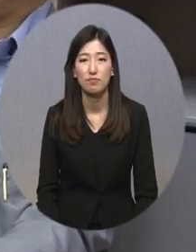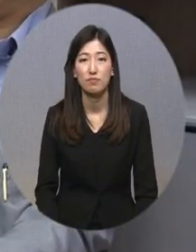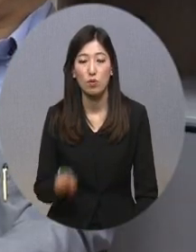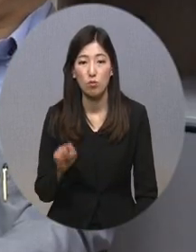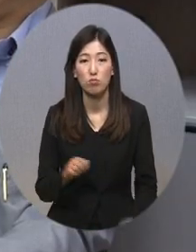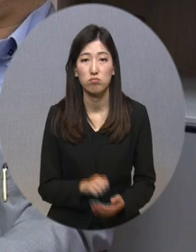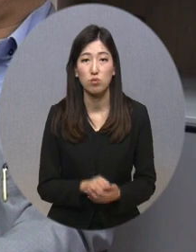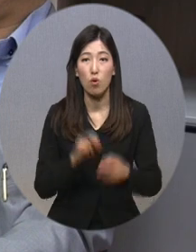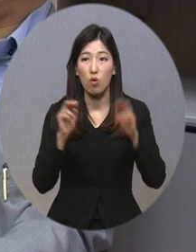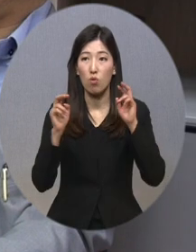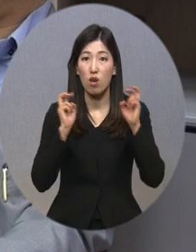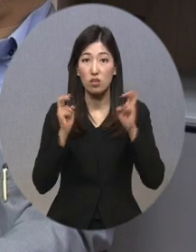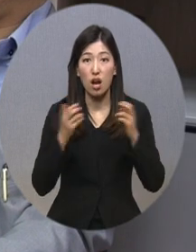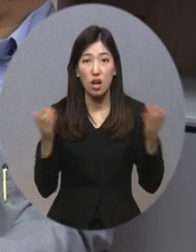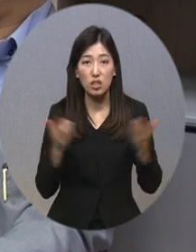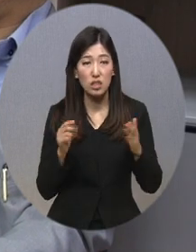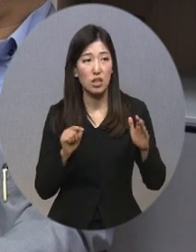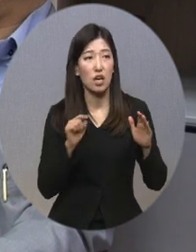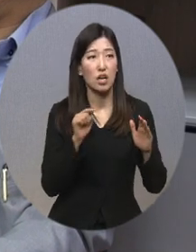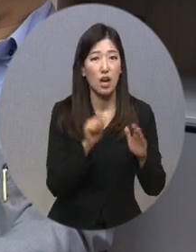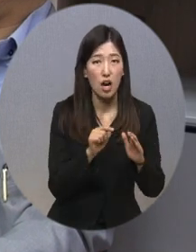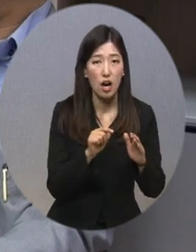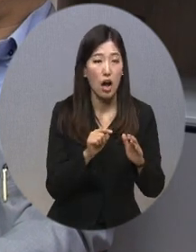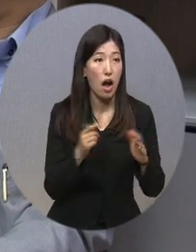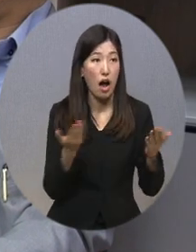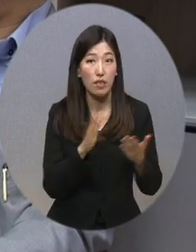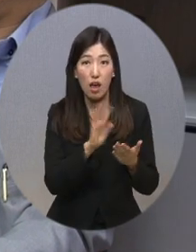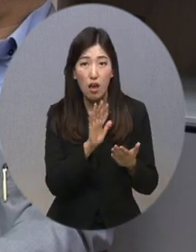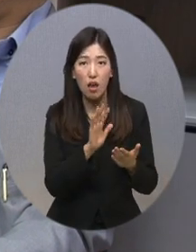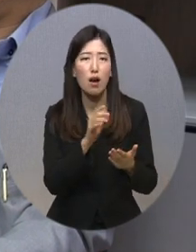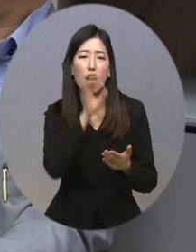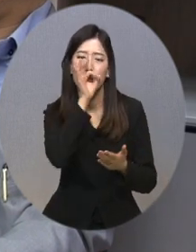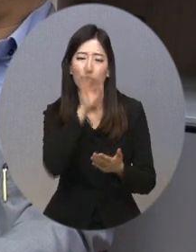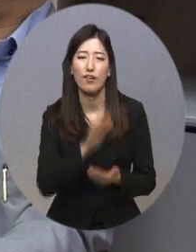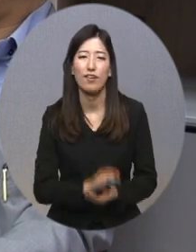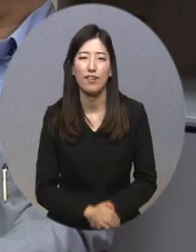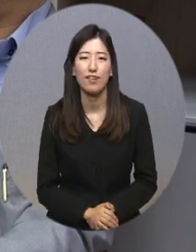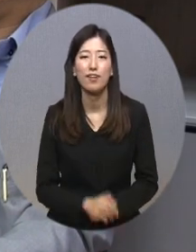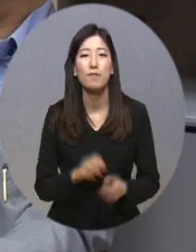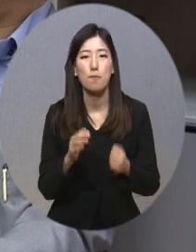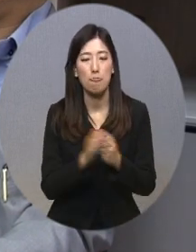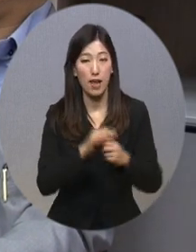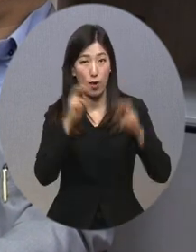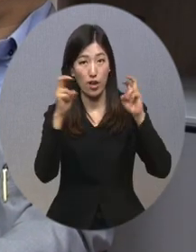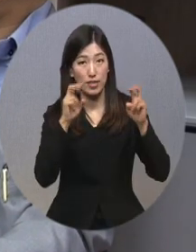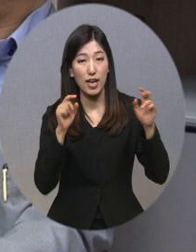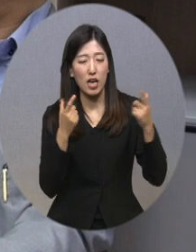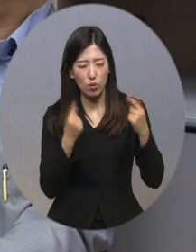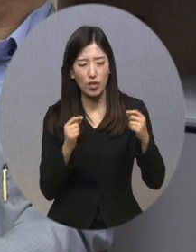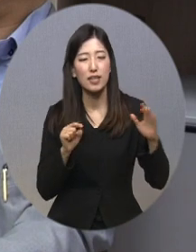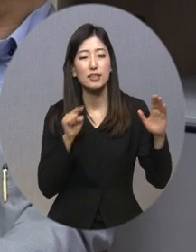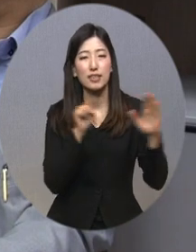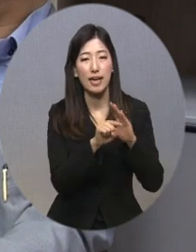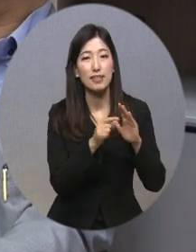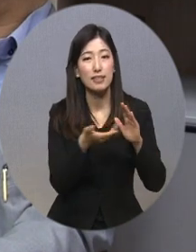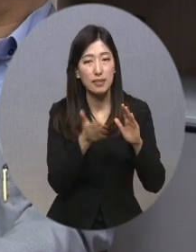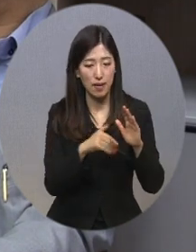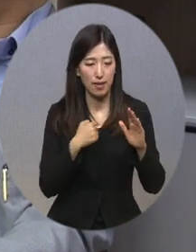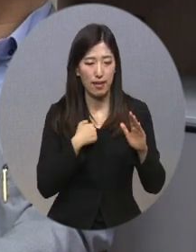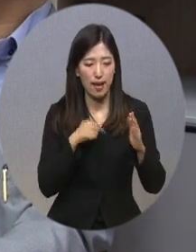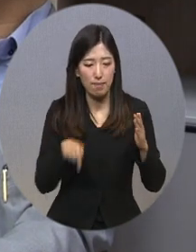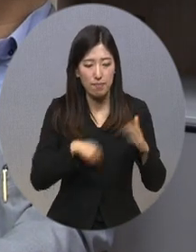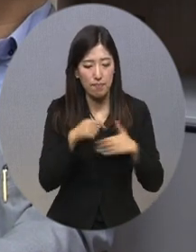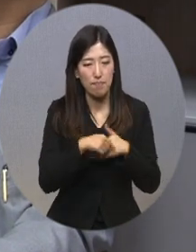직장생활 안 할 수도 없고 또 어떤 그 인간관계 안 할 수도 없는데 그 상황에서도 어떻게 그거를 잘 조절하고